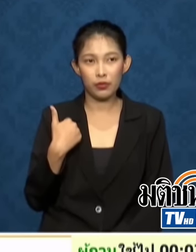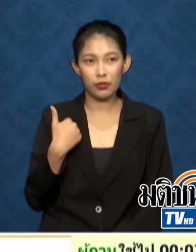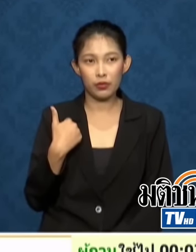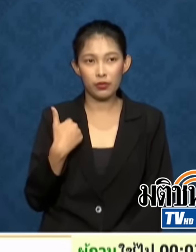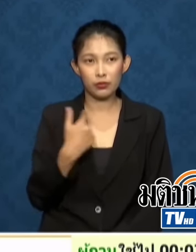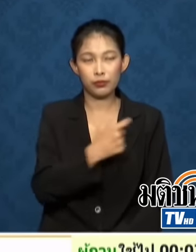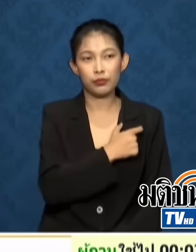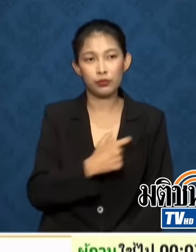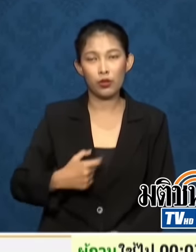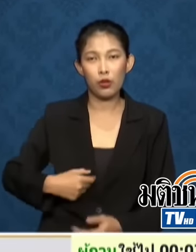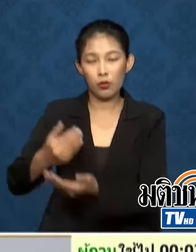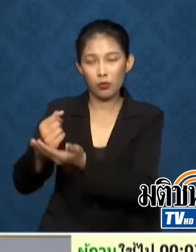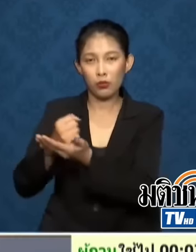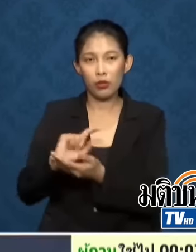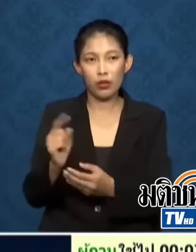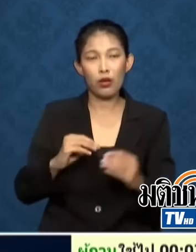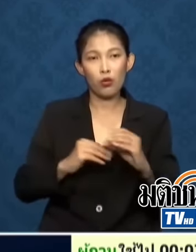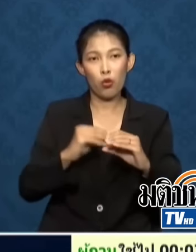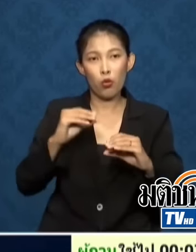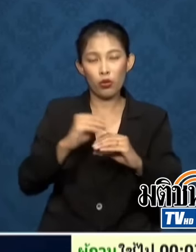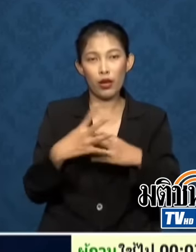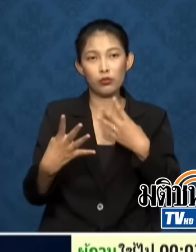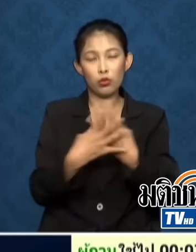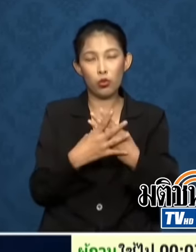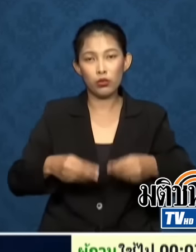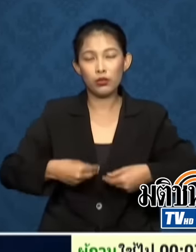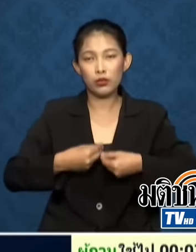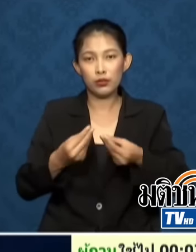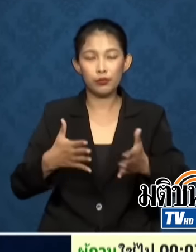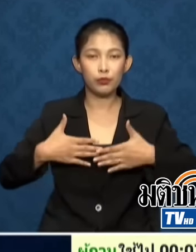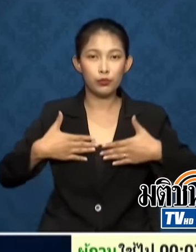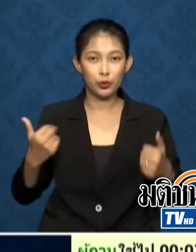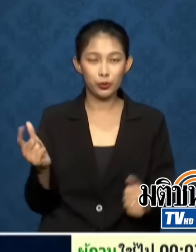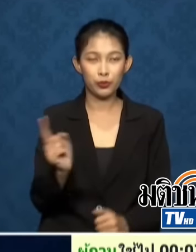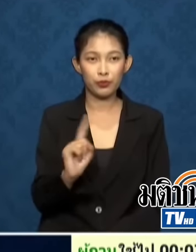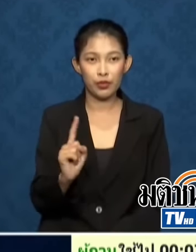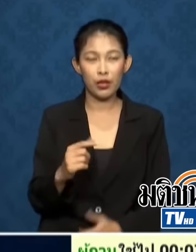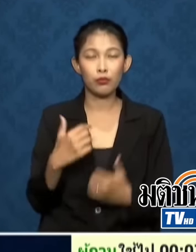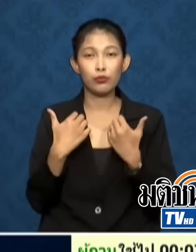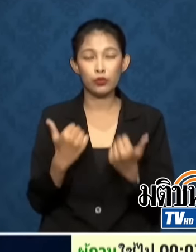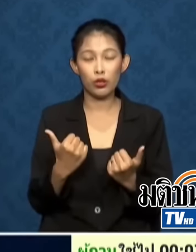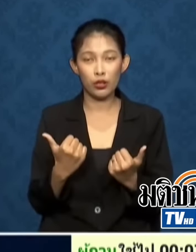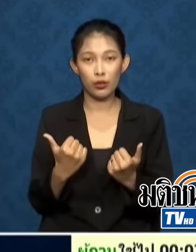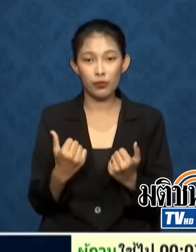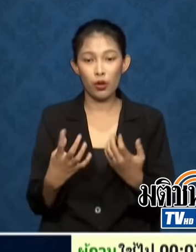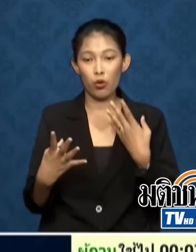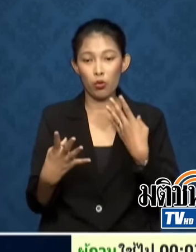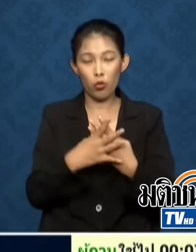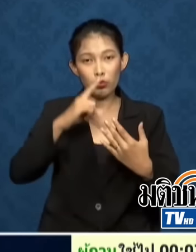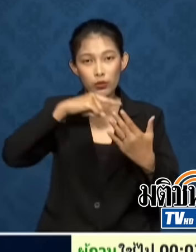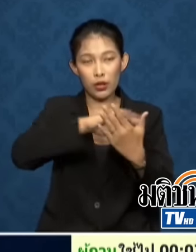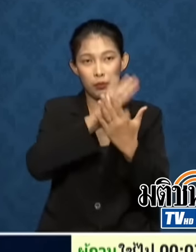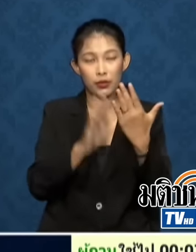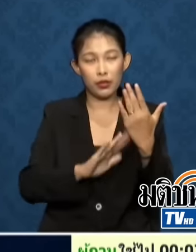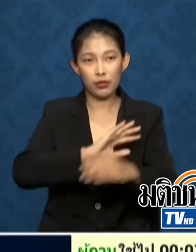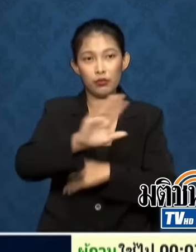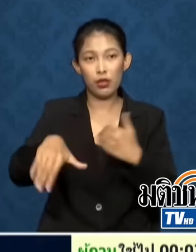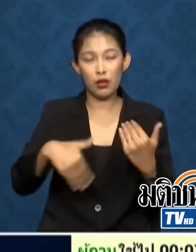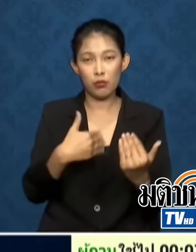พาะโครงการราชทัณฑ์ปันสุขวันนี้ผู้ต้องขังทั้งประเทศมี